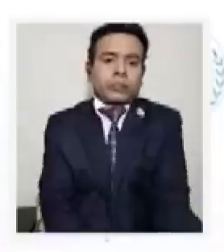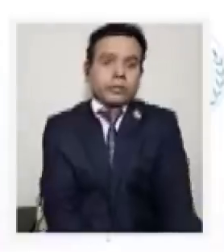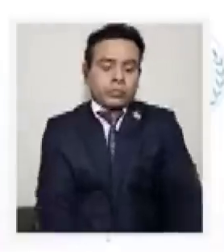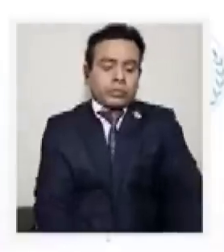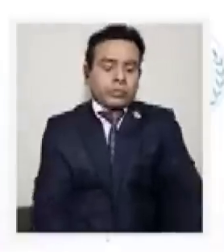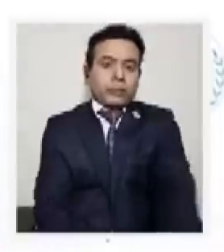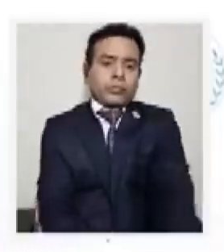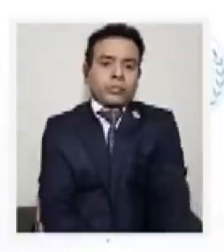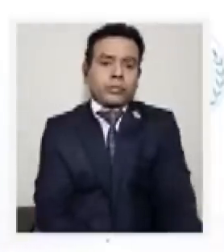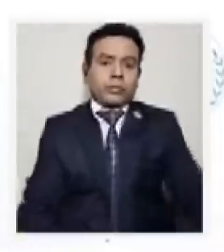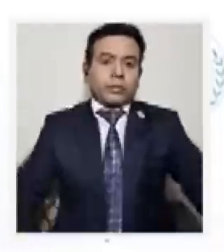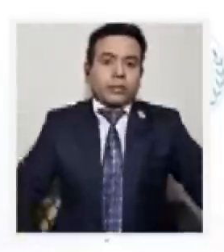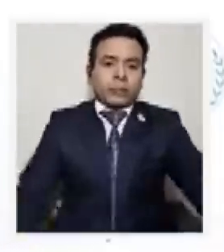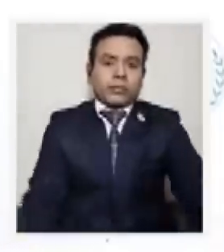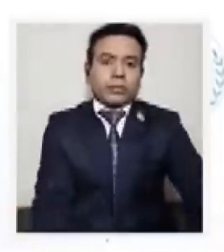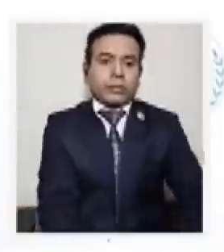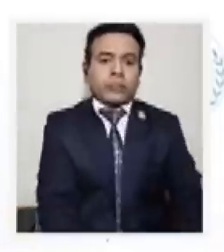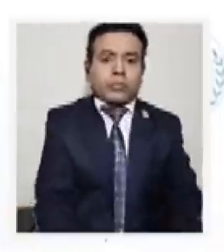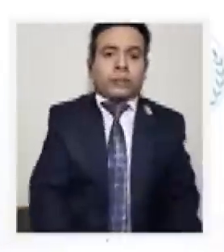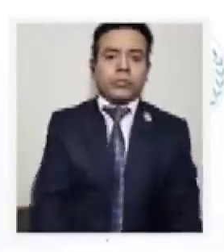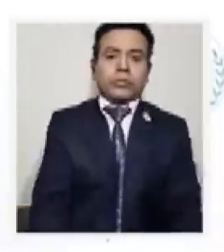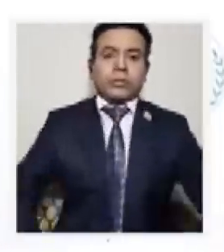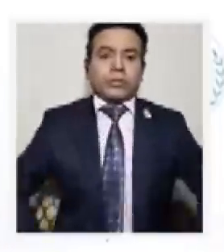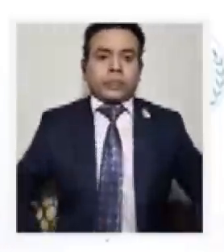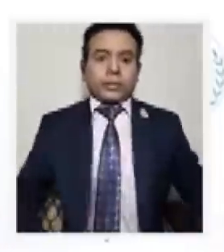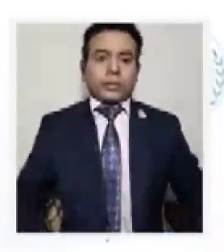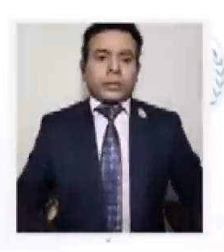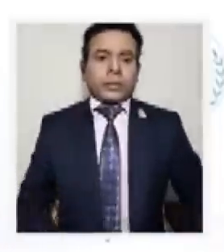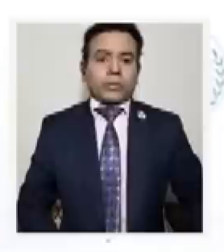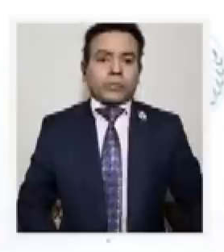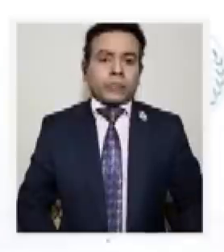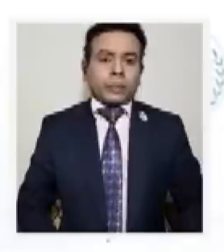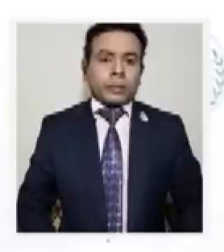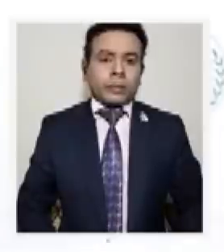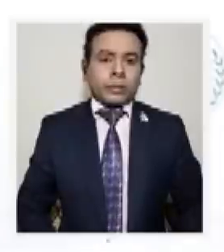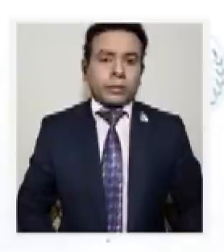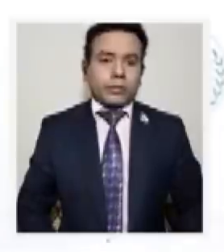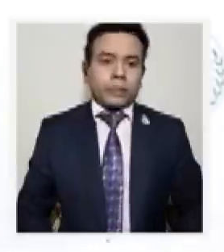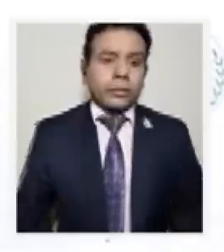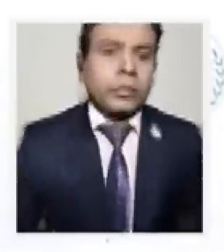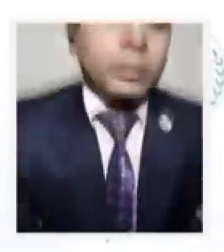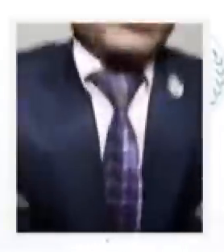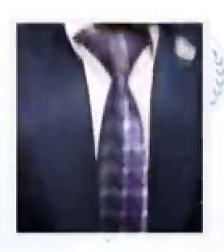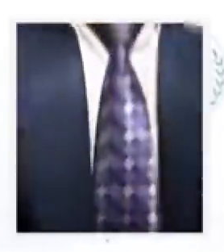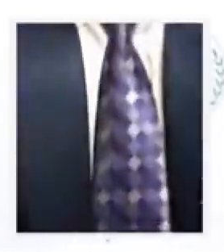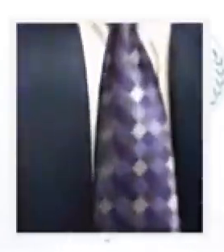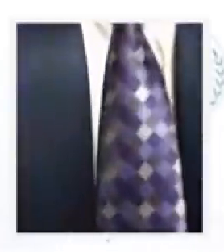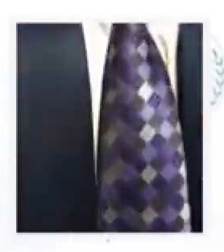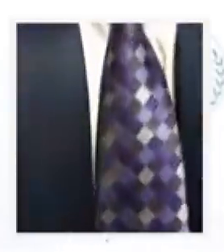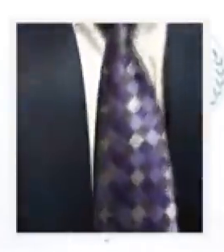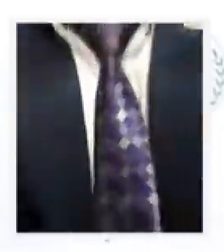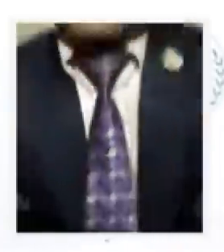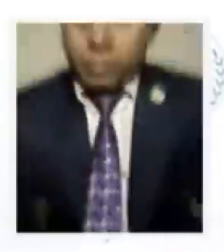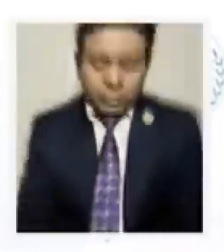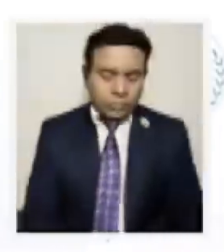প্রিয় সাংবাদিক ভাই ও বোনেরা, সম্মানিত দর্শক শ্রোতাবৃন্দ, দেশবাসী এবং বাংলাদেশি প্রবাসী ভাই ও বোনেরা, আসসালামু আলাইকুম। আমি অধ্যাপক